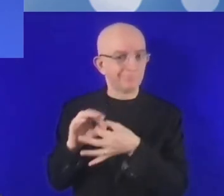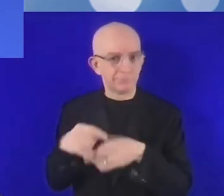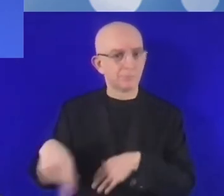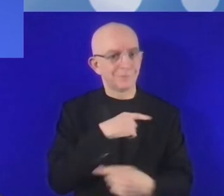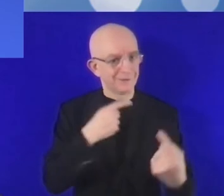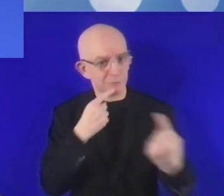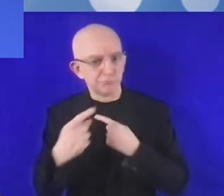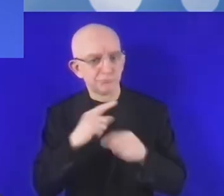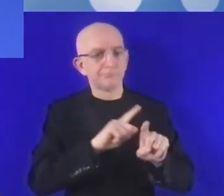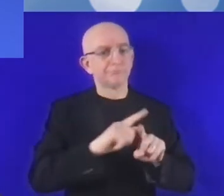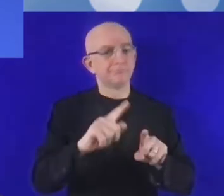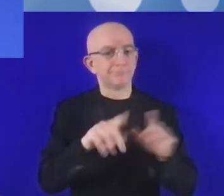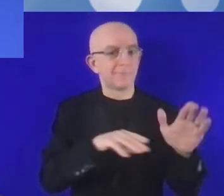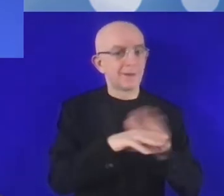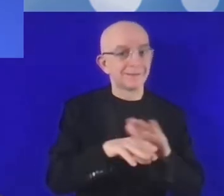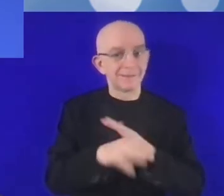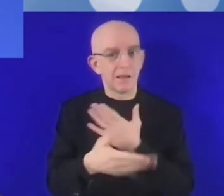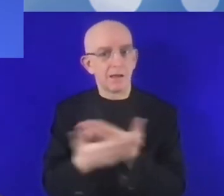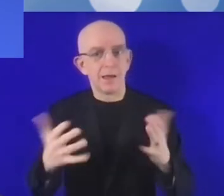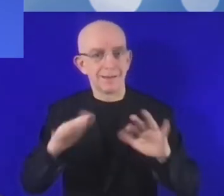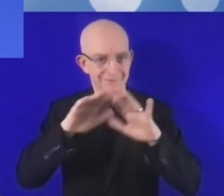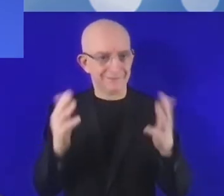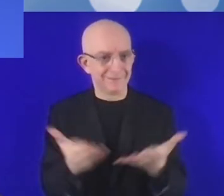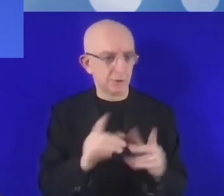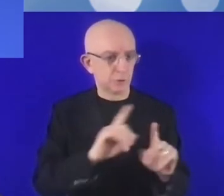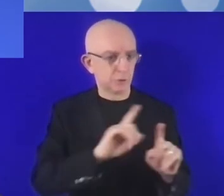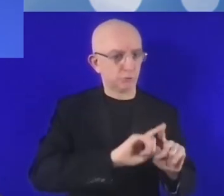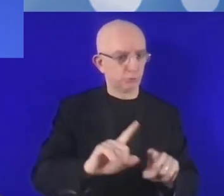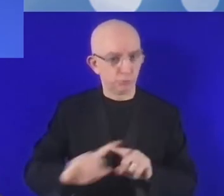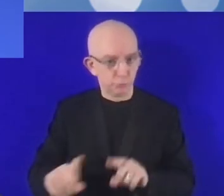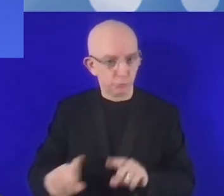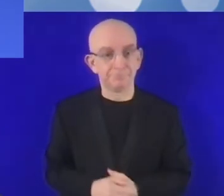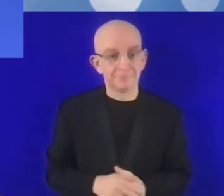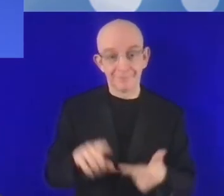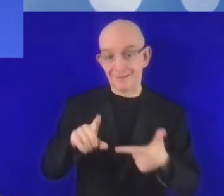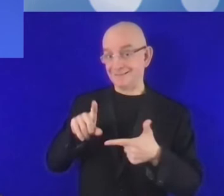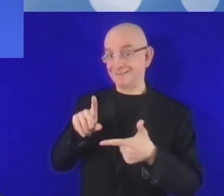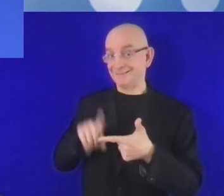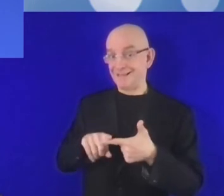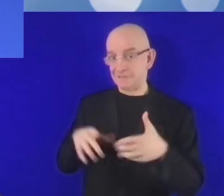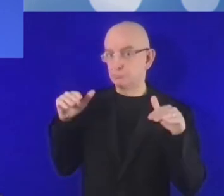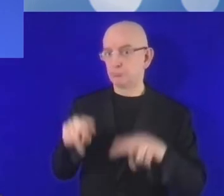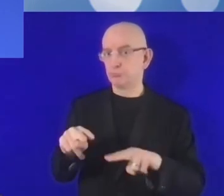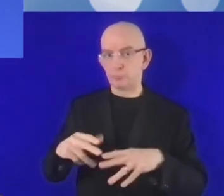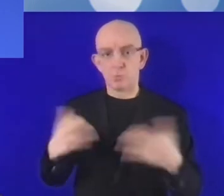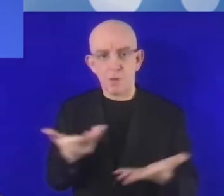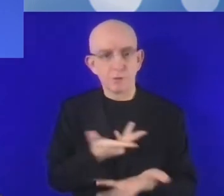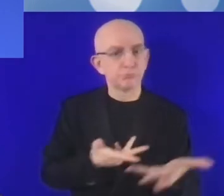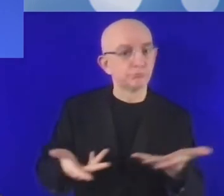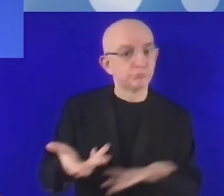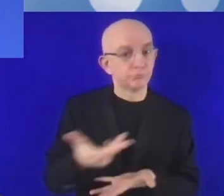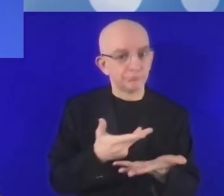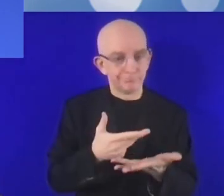les services prestés par l'administration publique, mais aussi par les acteurs privés. Les 2 dernières années ont